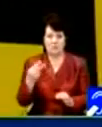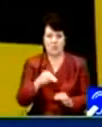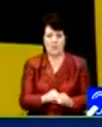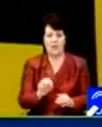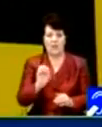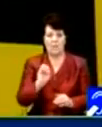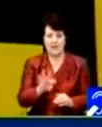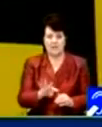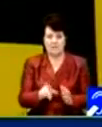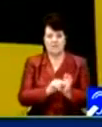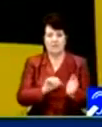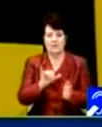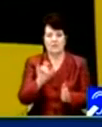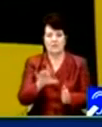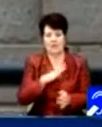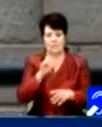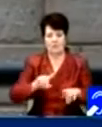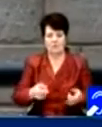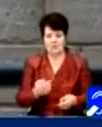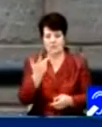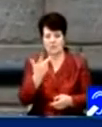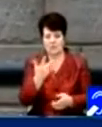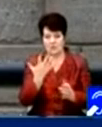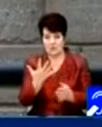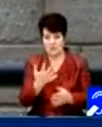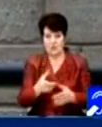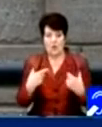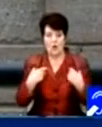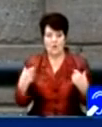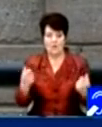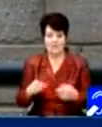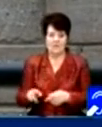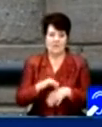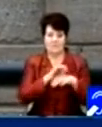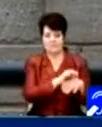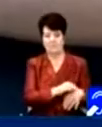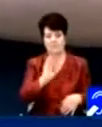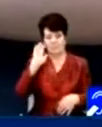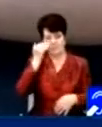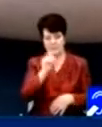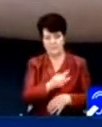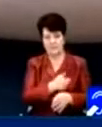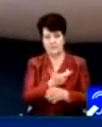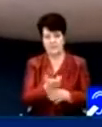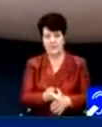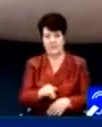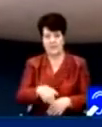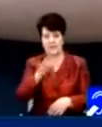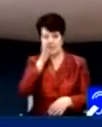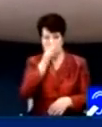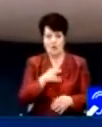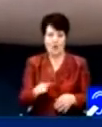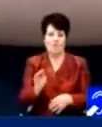18 septembrie 2014, pensionarul a fost arestat de 5 ofițeri de poliție și dus la spitalul de psihiatrie din Chișinău. În